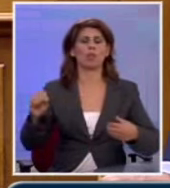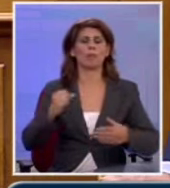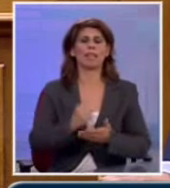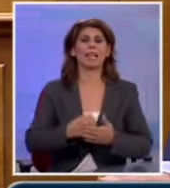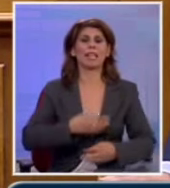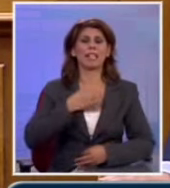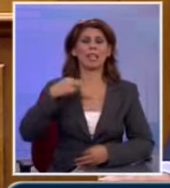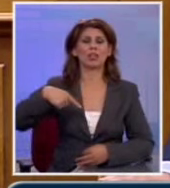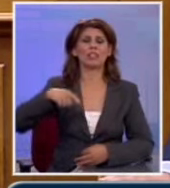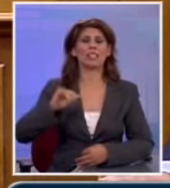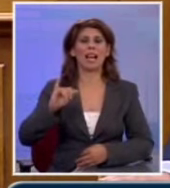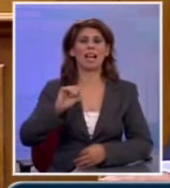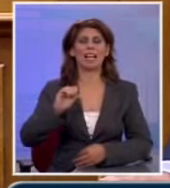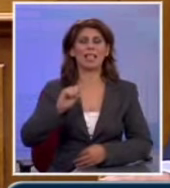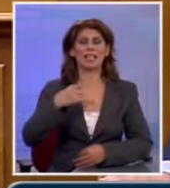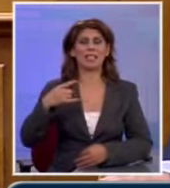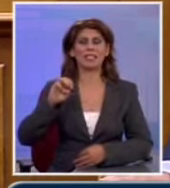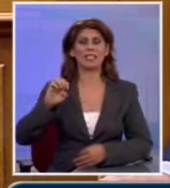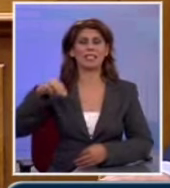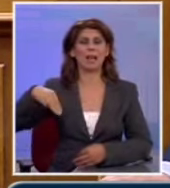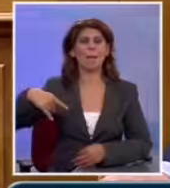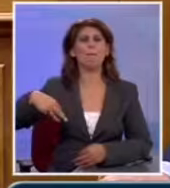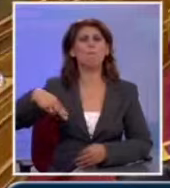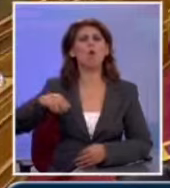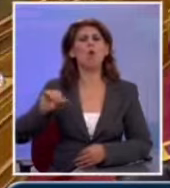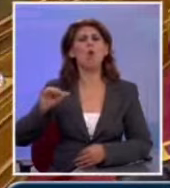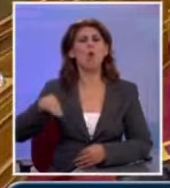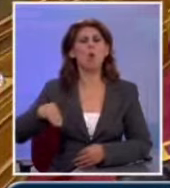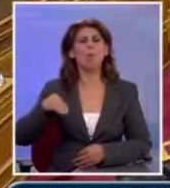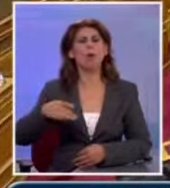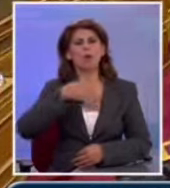Ντάιζεμπλουμ για να δώσουμε το λόγο στον ελληνικό λαό.